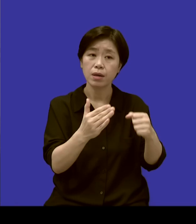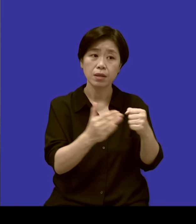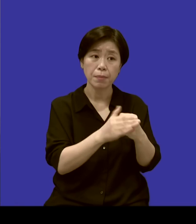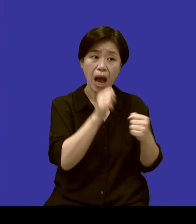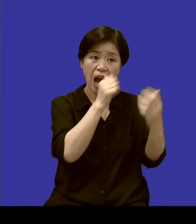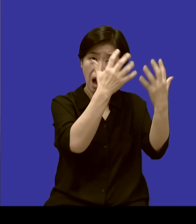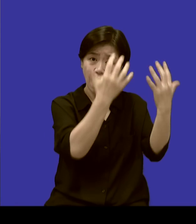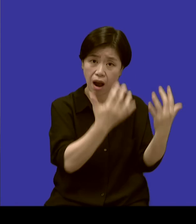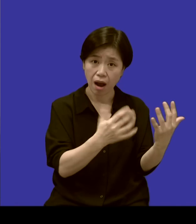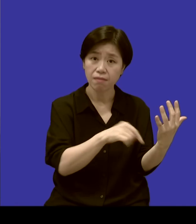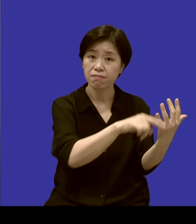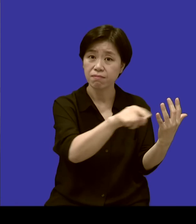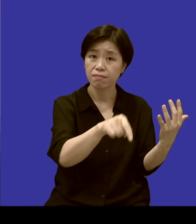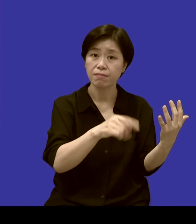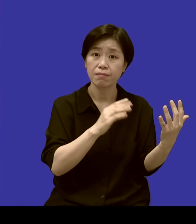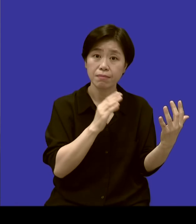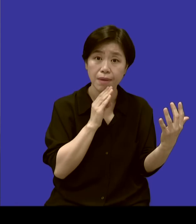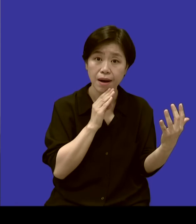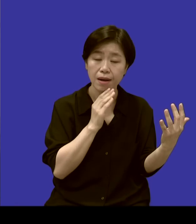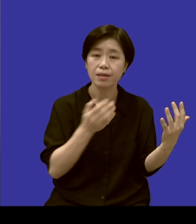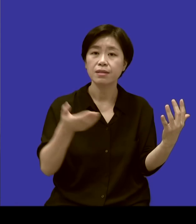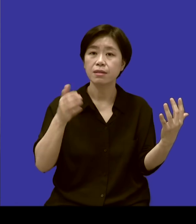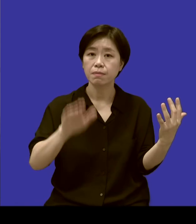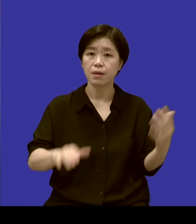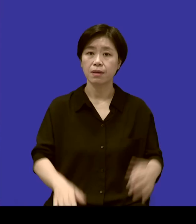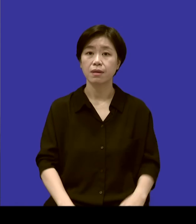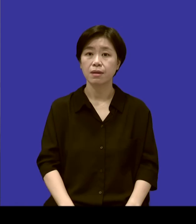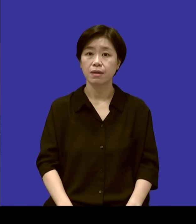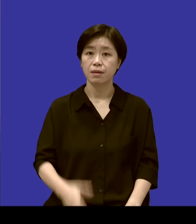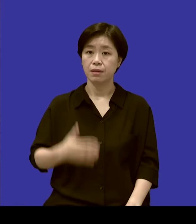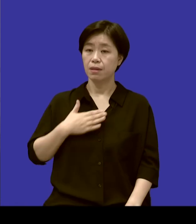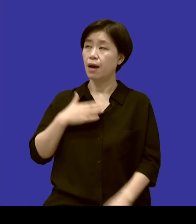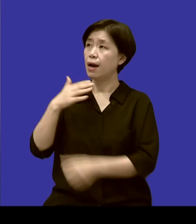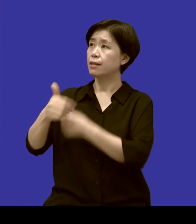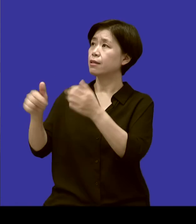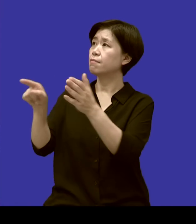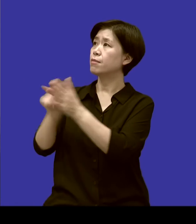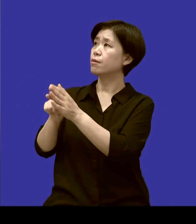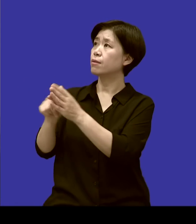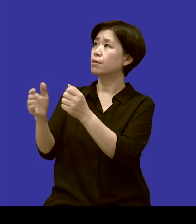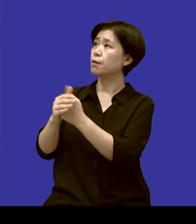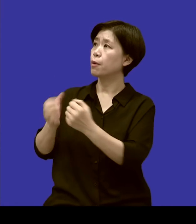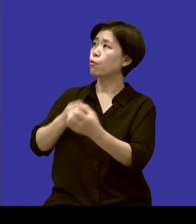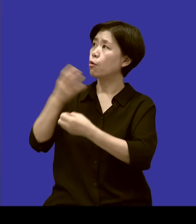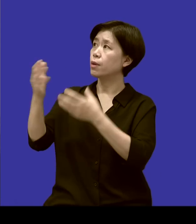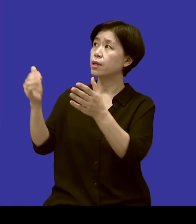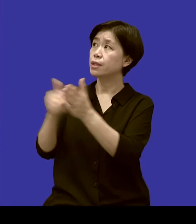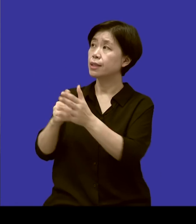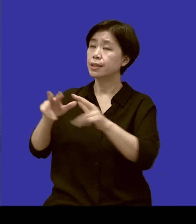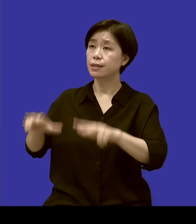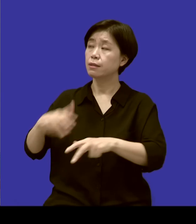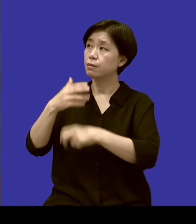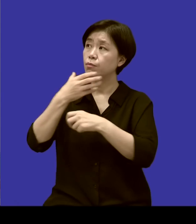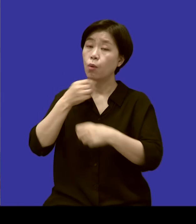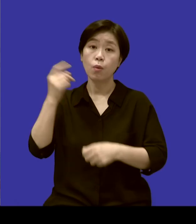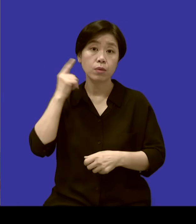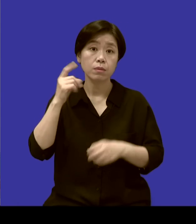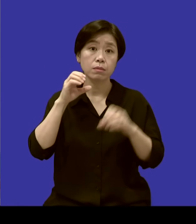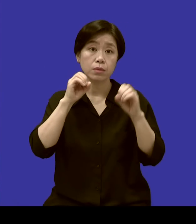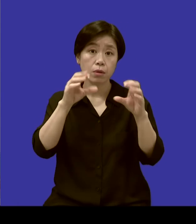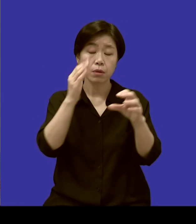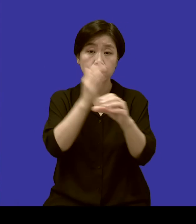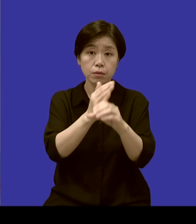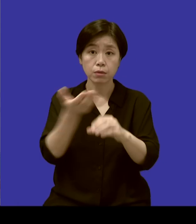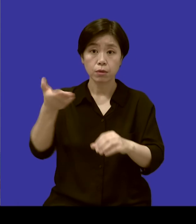나의 내면에 있는 주님을 믿는다고 고백해서 구원받고 하나님의 믿음의 자녀로 사역은 하고 있지만 나는